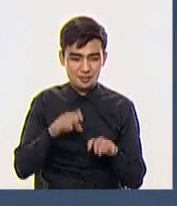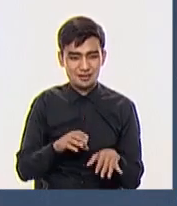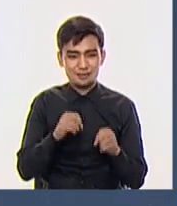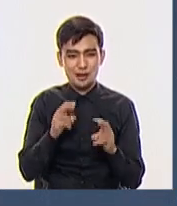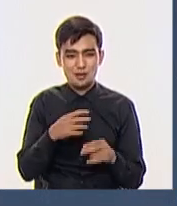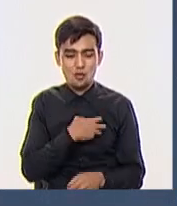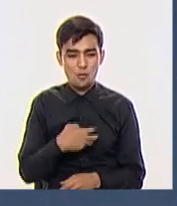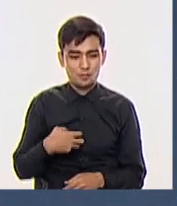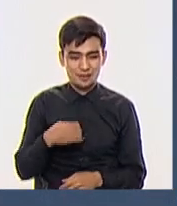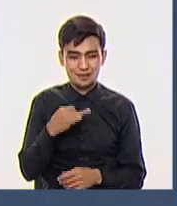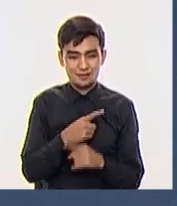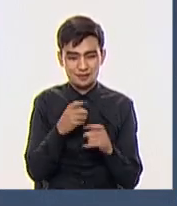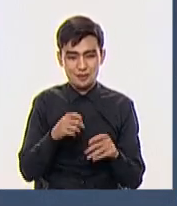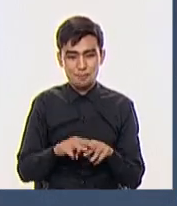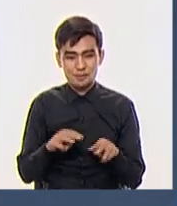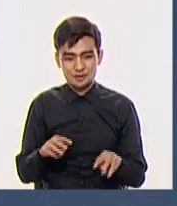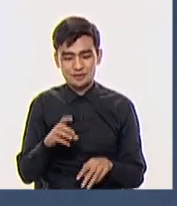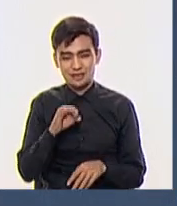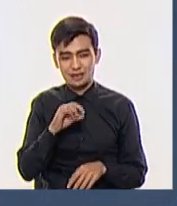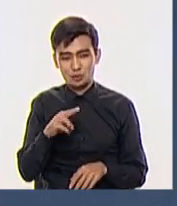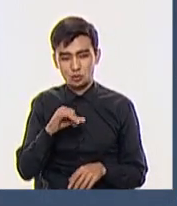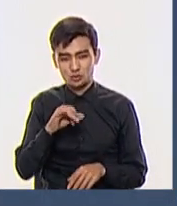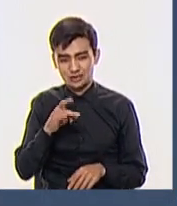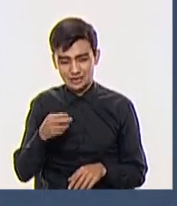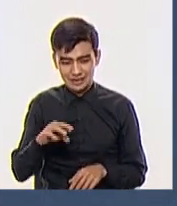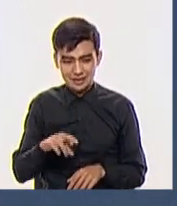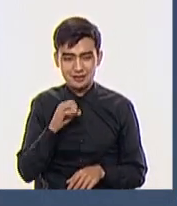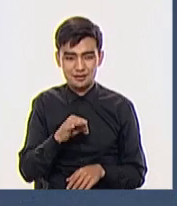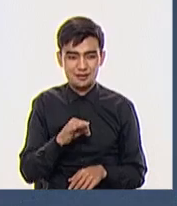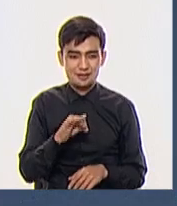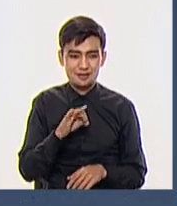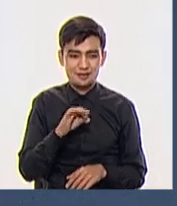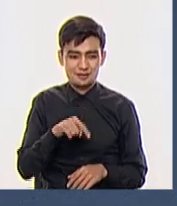межведомственной комиссии, сообщили в Министерстве индустрии и инфраструктурного развития нашей страны.